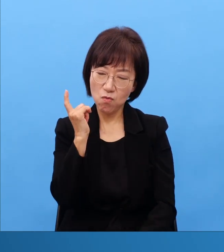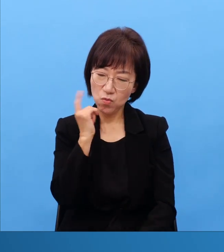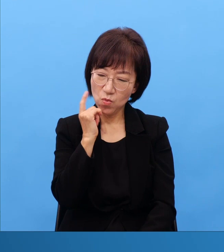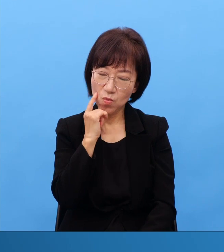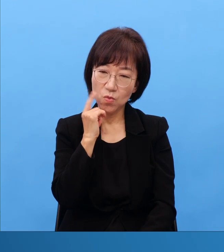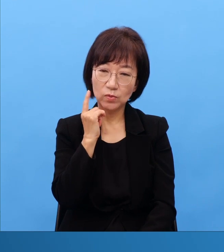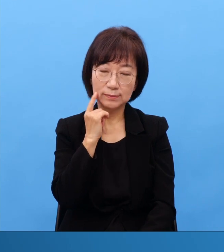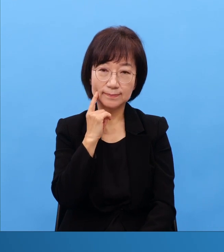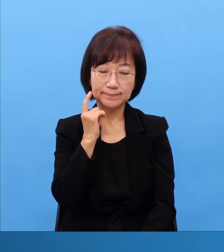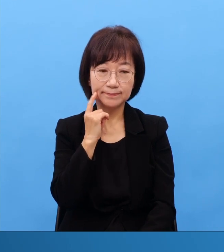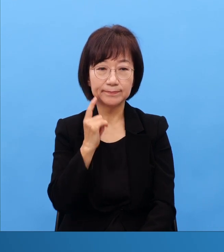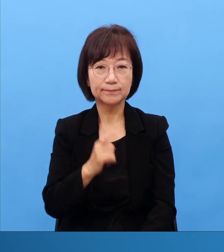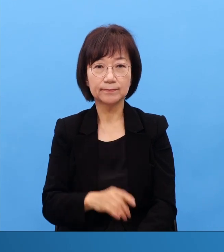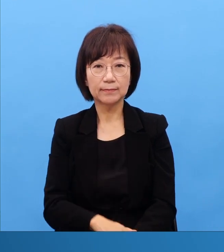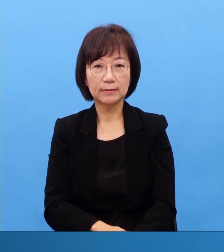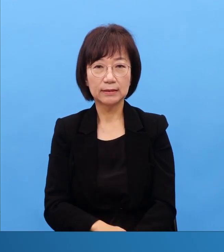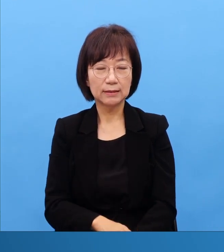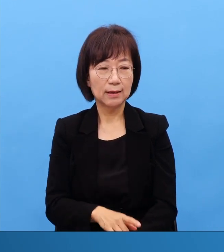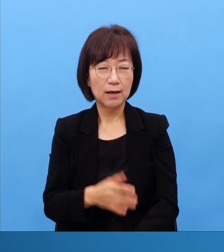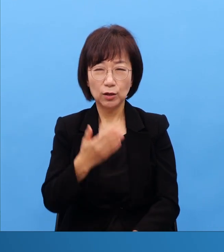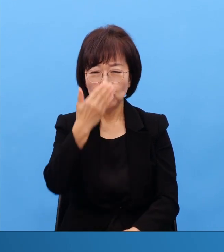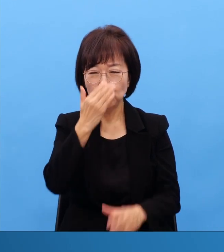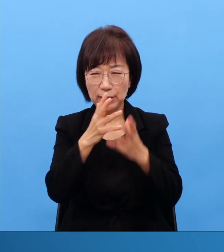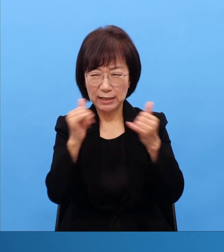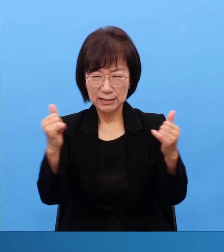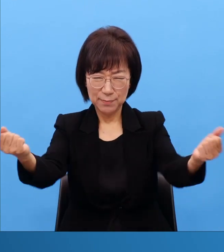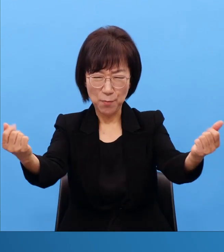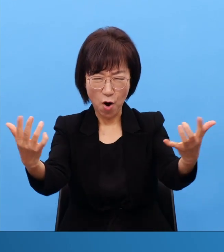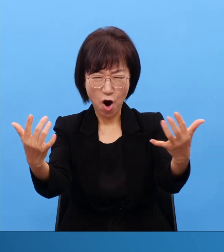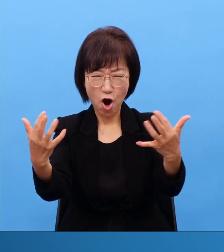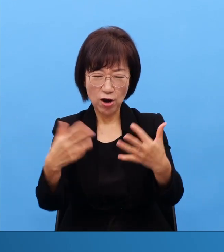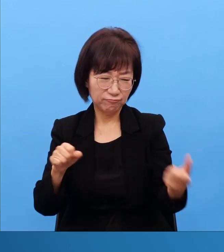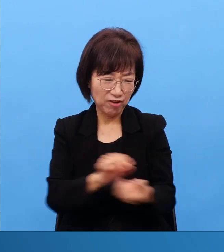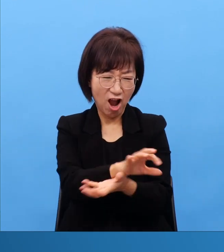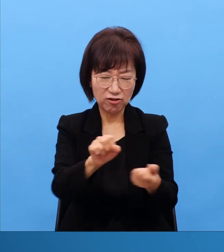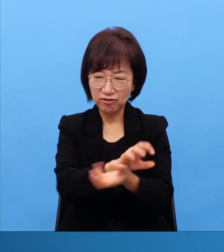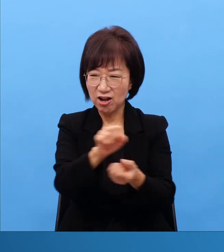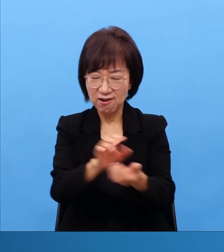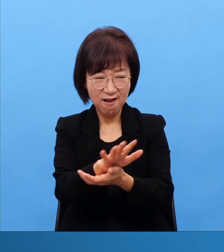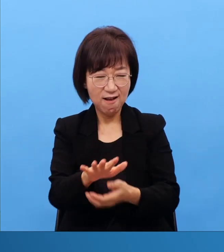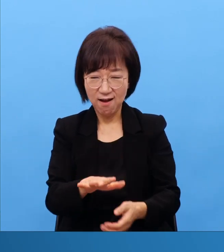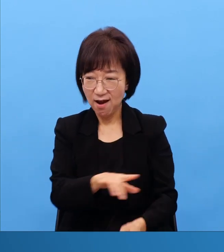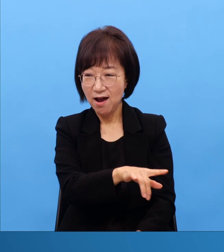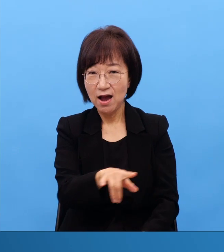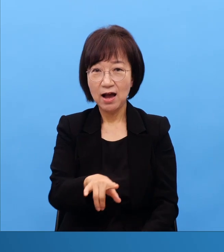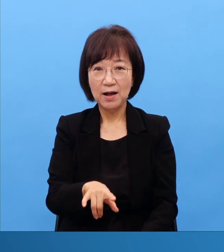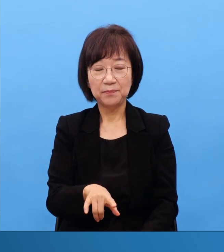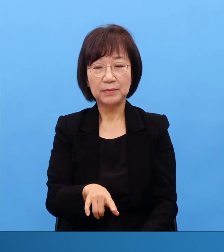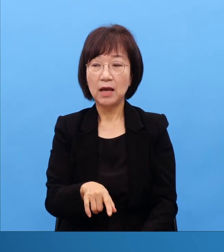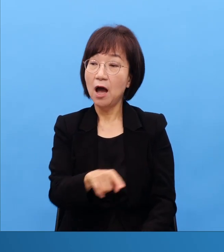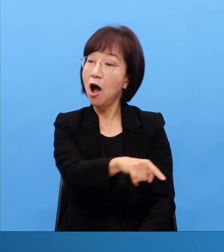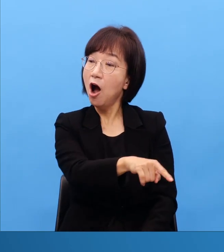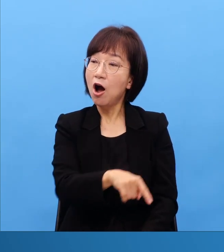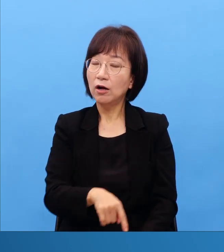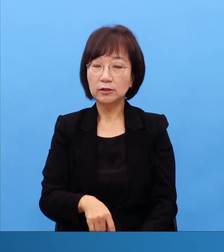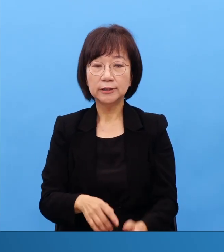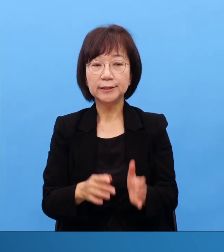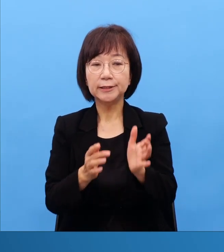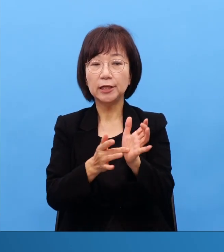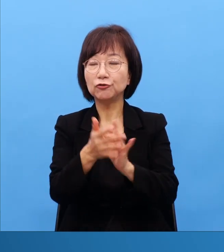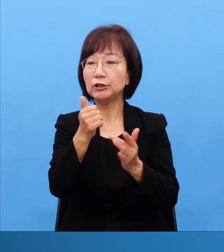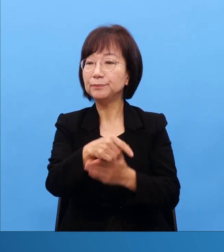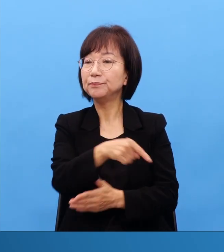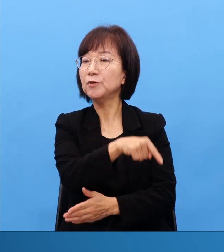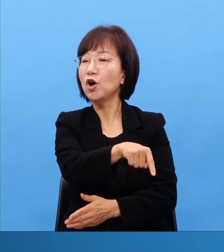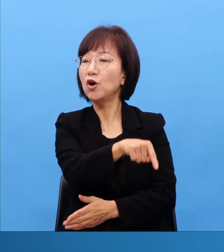bring death to Jesus, even lied. 폭동만 일으킨 게 아니에요. It's not just a riot that. 예수님 그런 말 하신 적이 없어. 이 사람이 자기가 왕이라고 한다 왕. 그러니까 이거